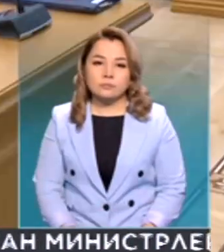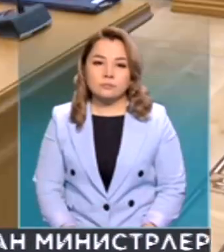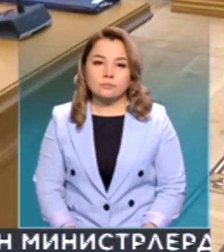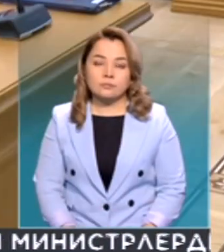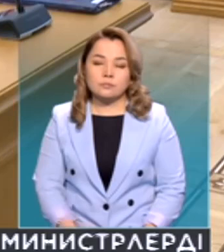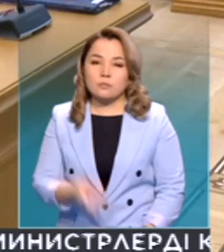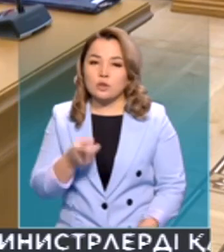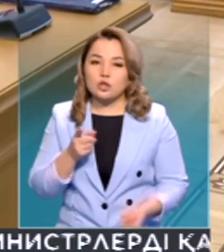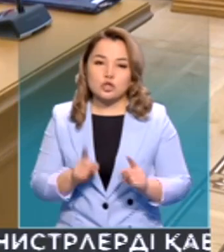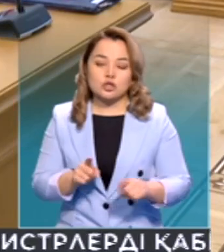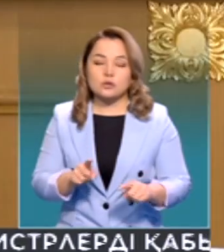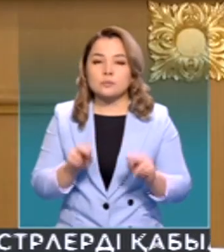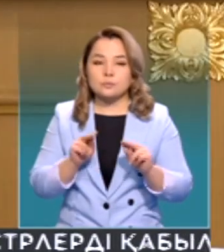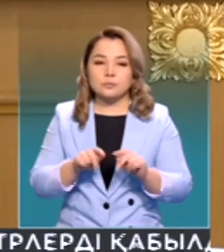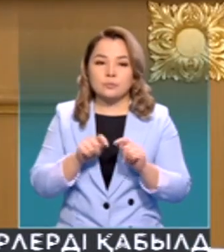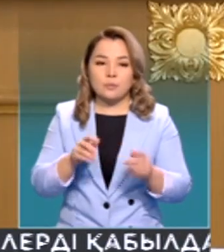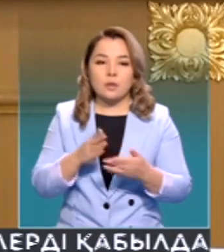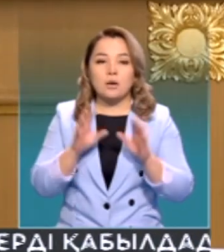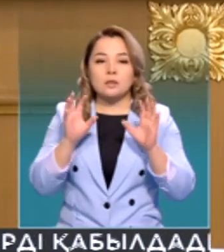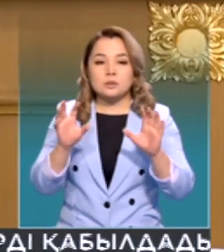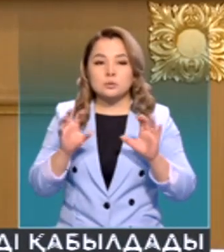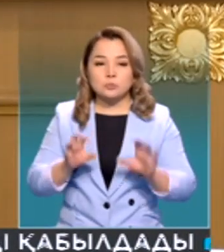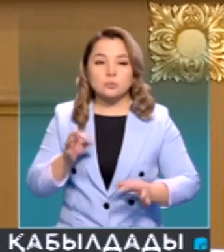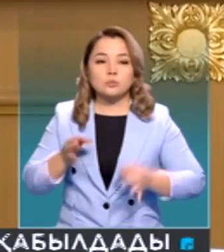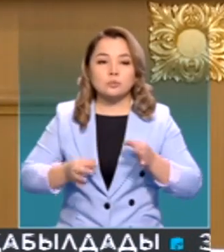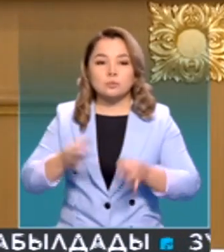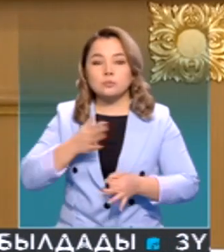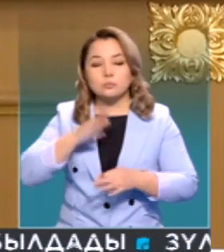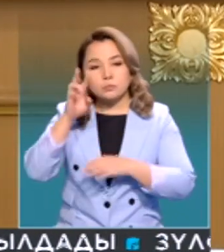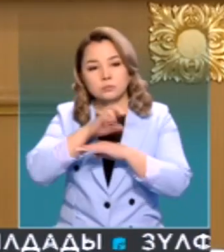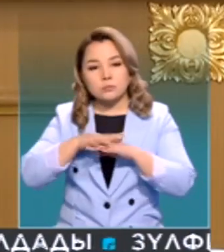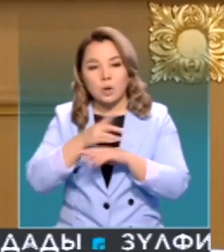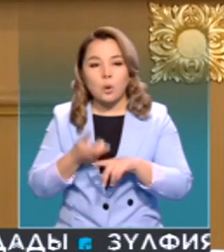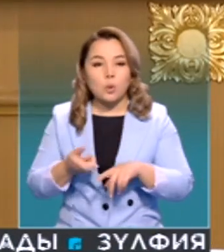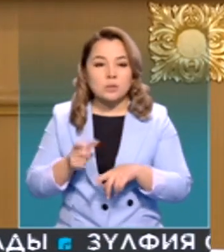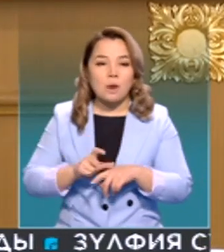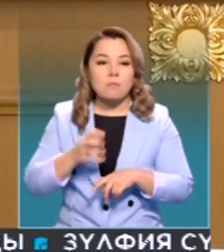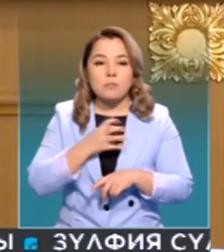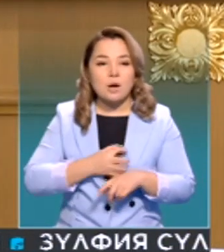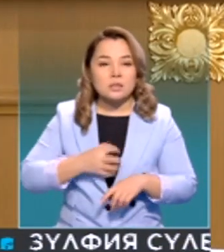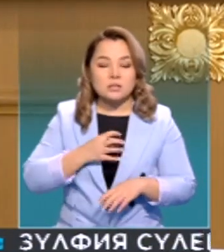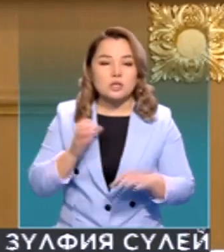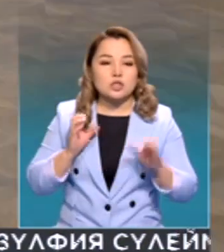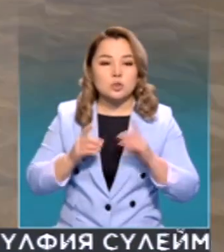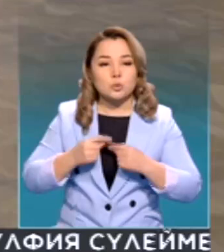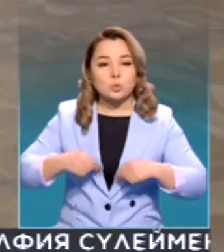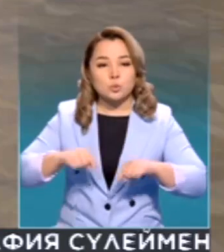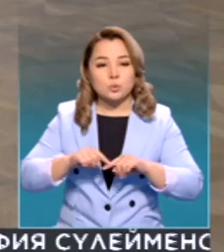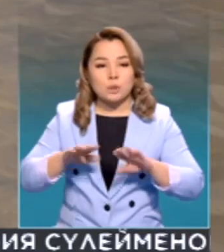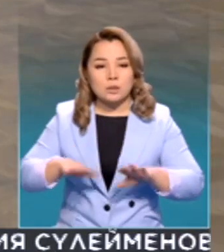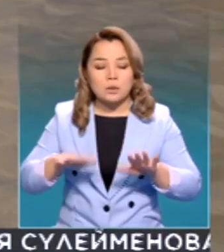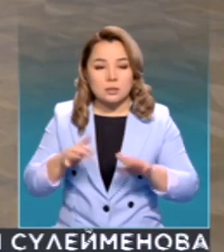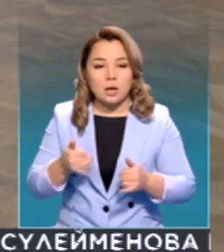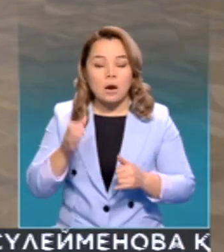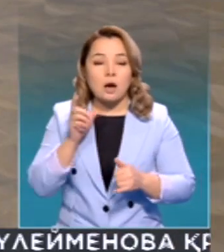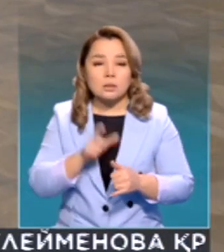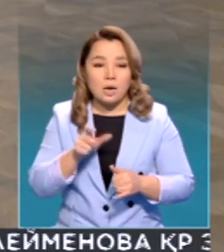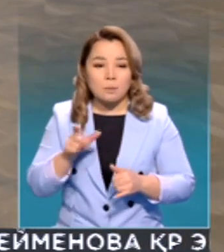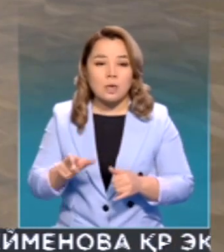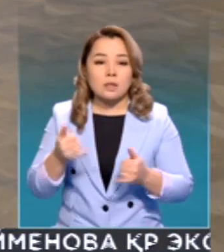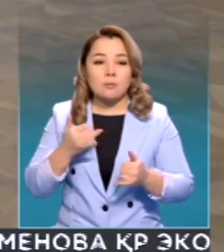Шын мәнінде Конституциялық сот еліміз үшін өте маңызды институт. Енді